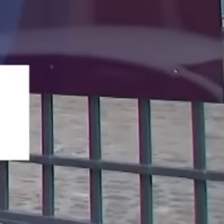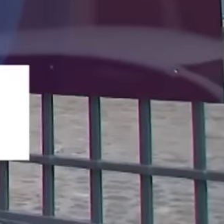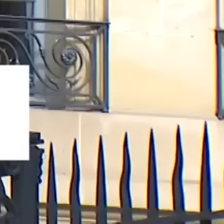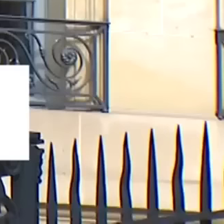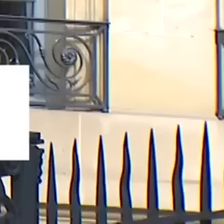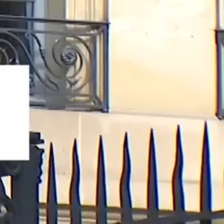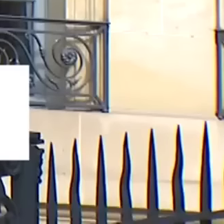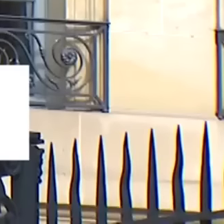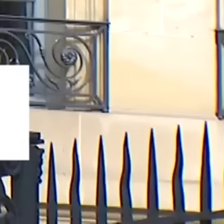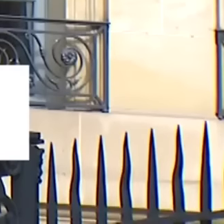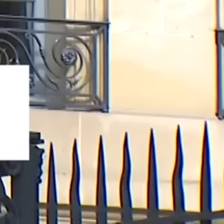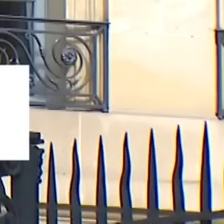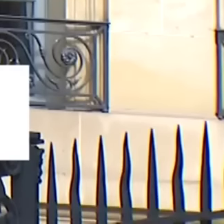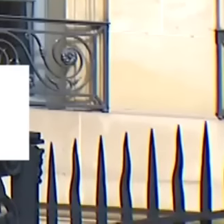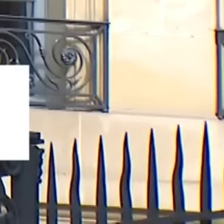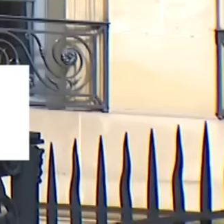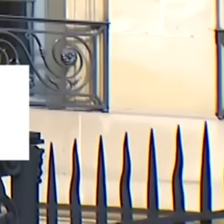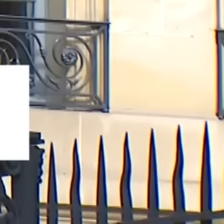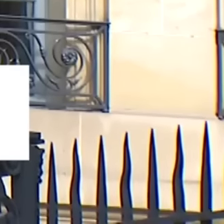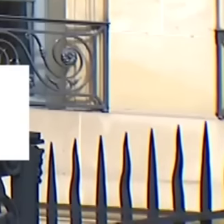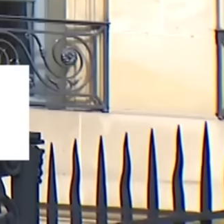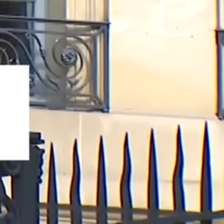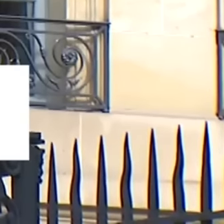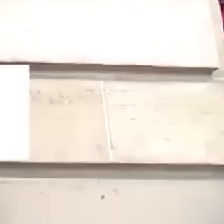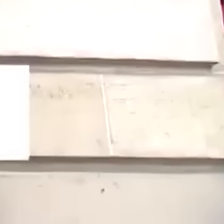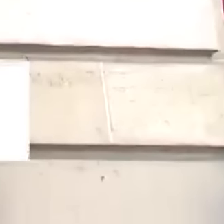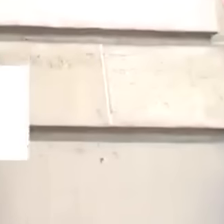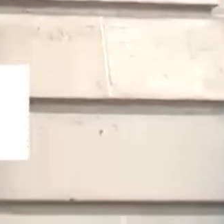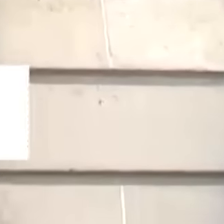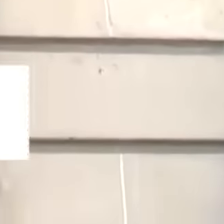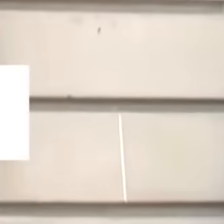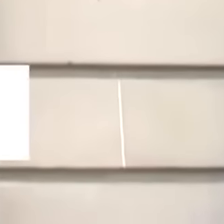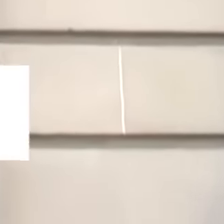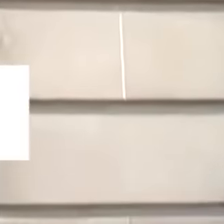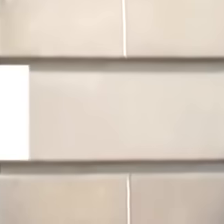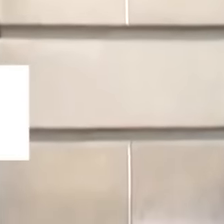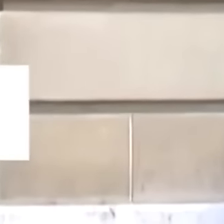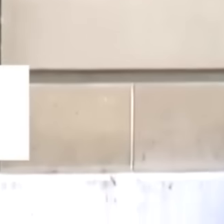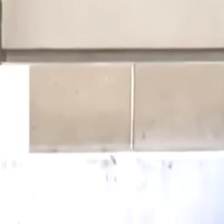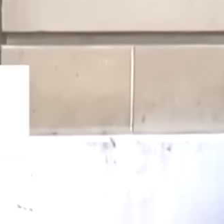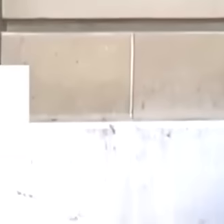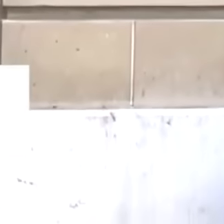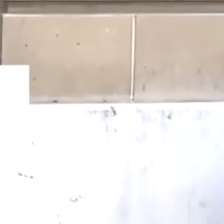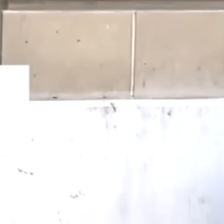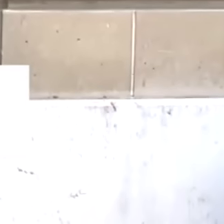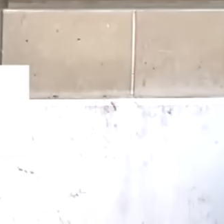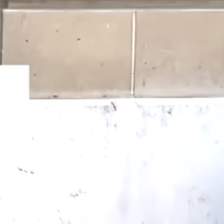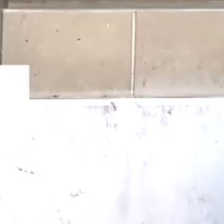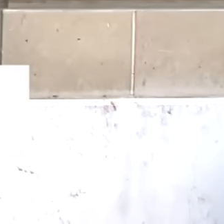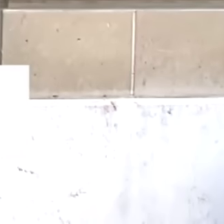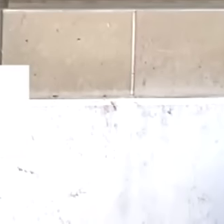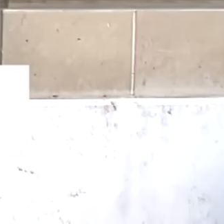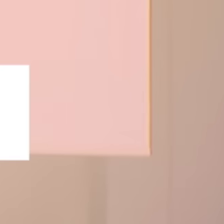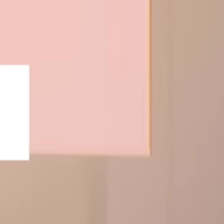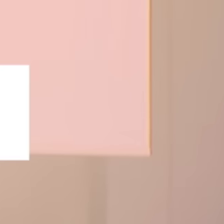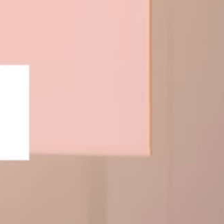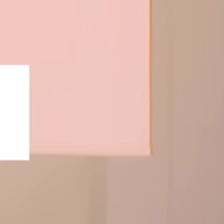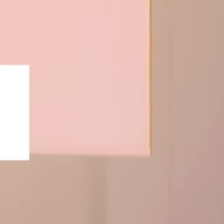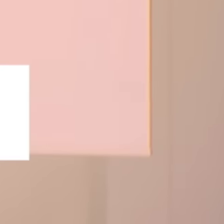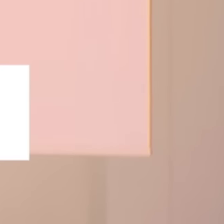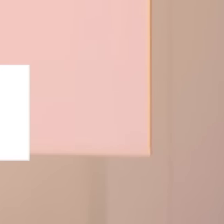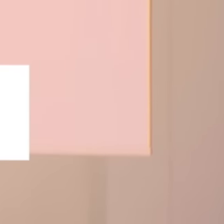열심히 잘해서 성과도 좋았고 했는데 이제 약간 몇몇 분들이 이제 잘못 인지를 하시고 이게 선동이